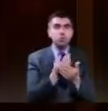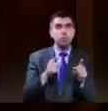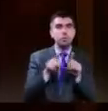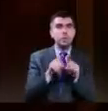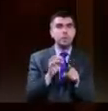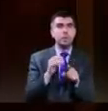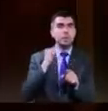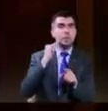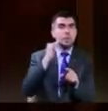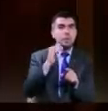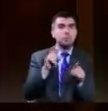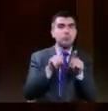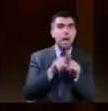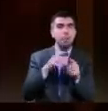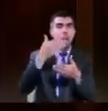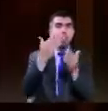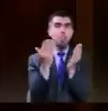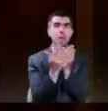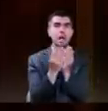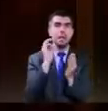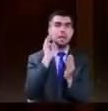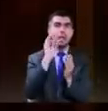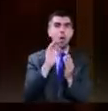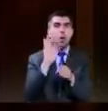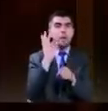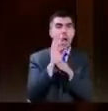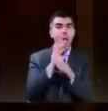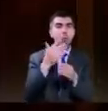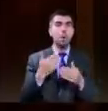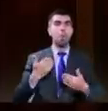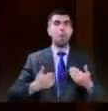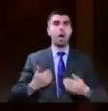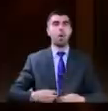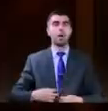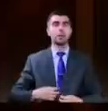في وضع وتسيير مراكز الاستقبال الخاصة بهذه الفئة.